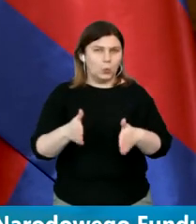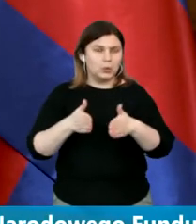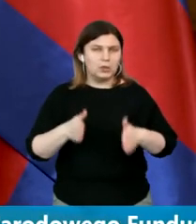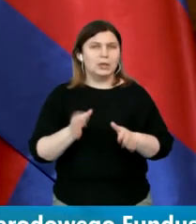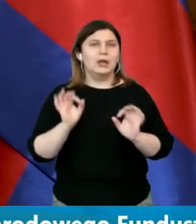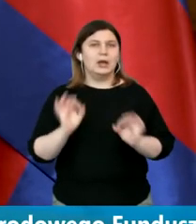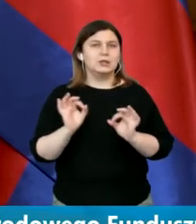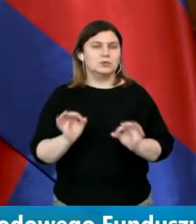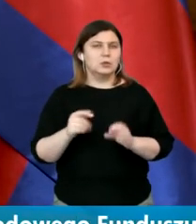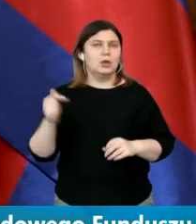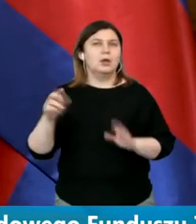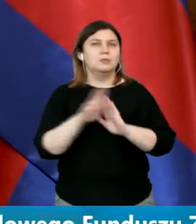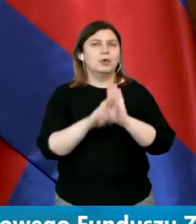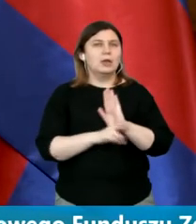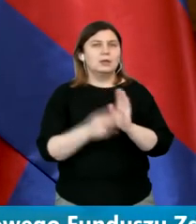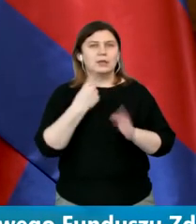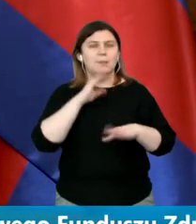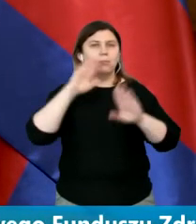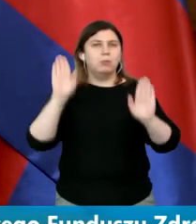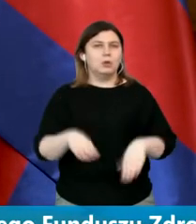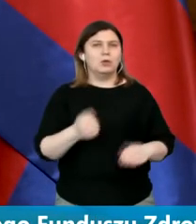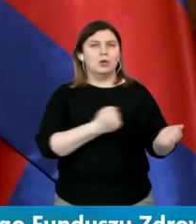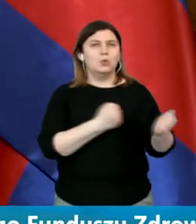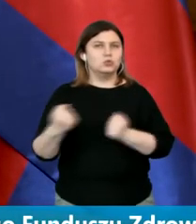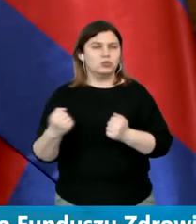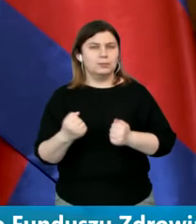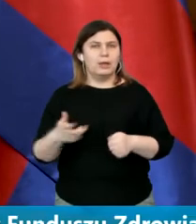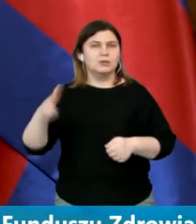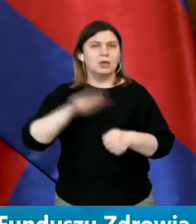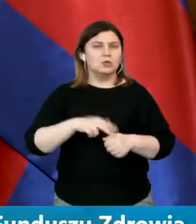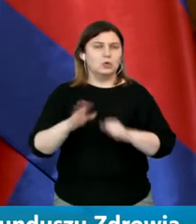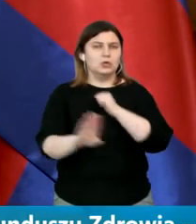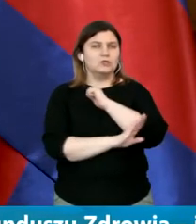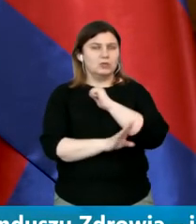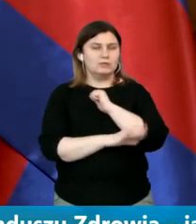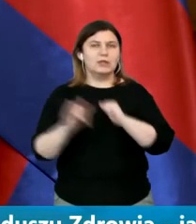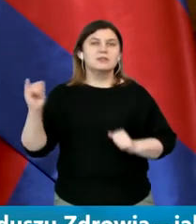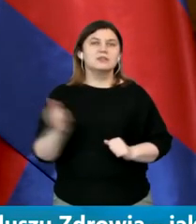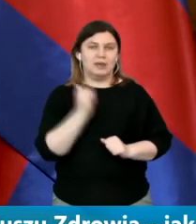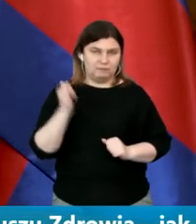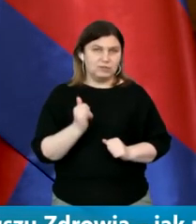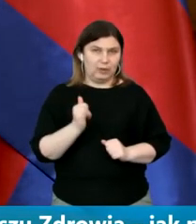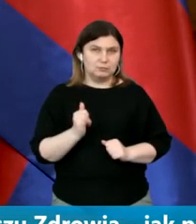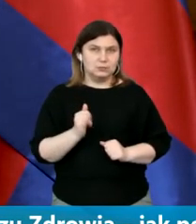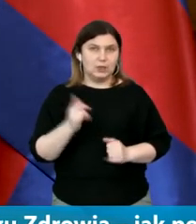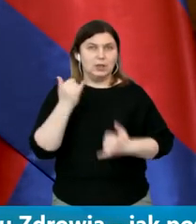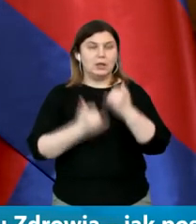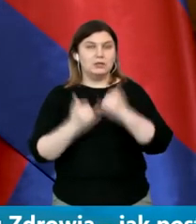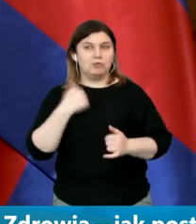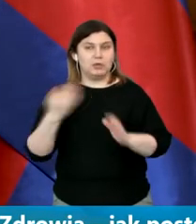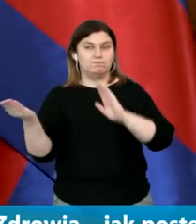aktualnie obowiązujące przepisy nie pozwalają na utrzymanie niektórych drzew. Zawsze jednak jest tak, że w przypadku